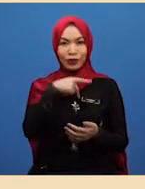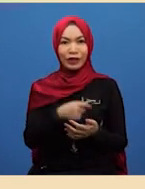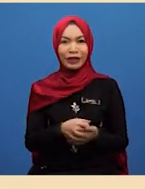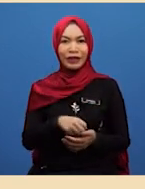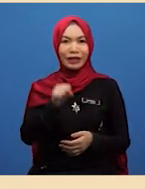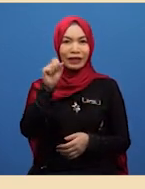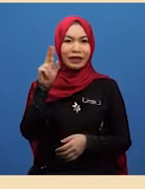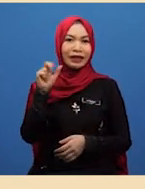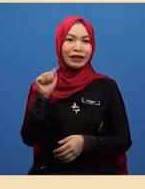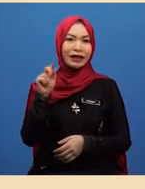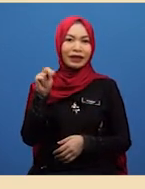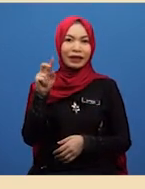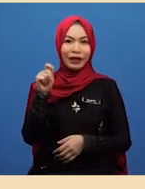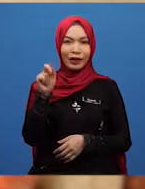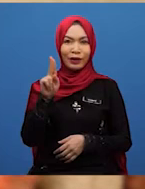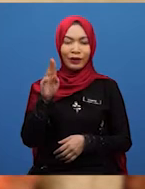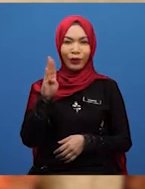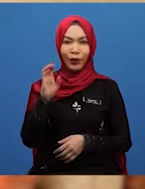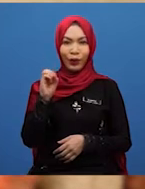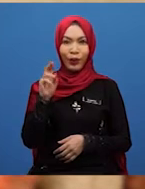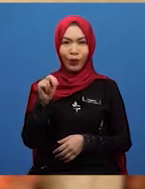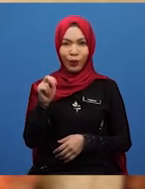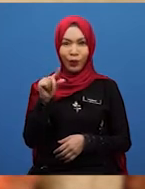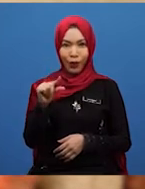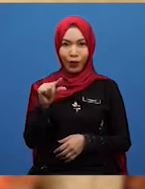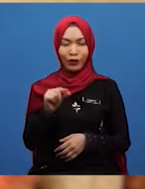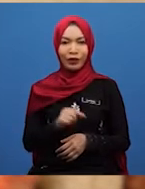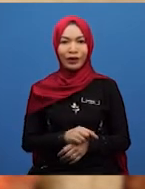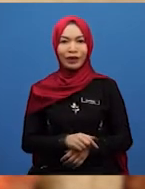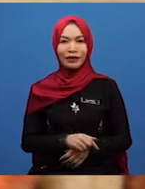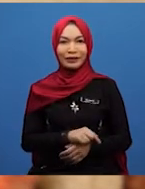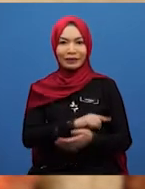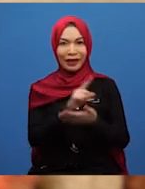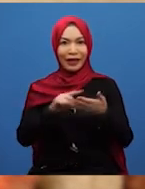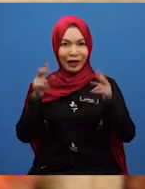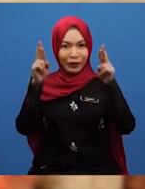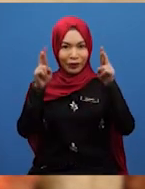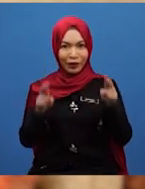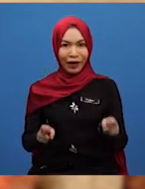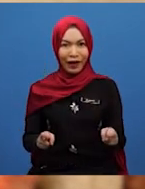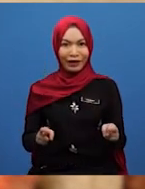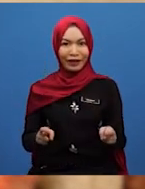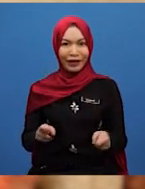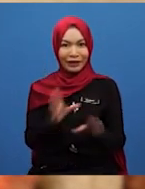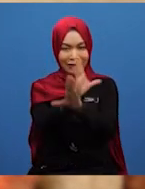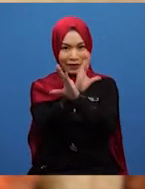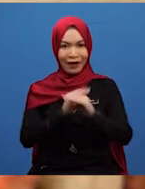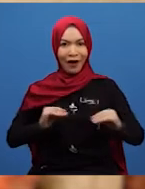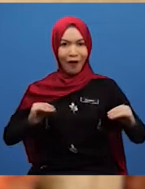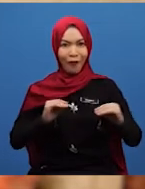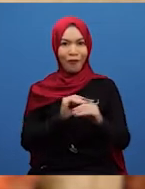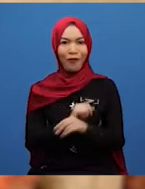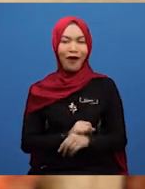bagi negeri Sarawak. Jadi murid-murid sekalian, hari ini kita akan ke Sarawak